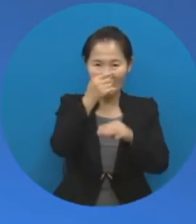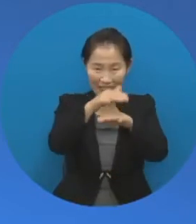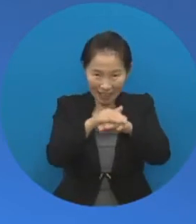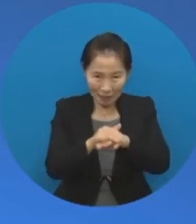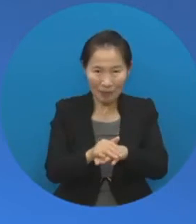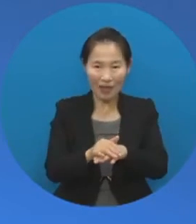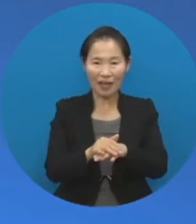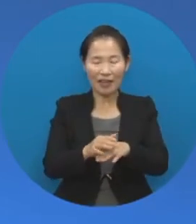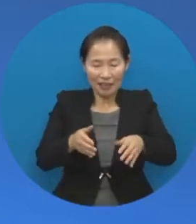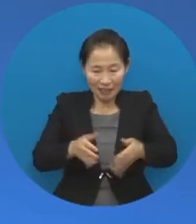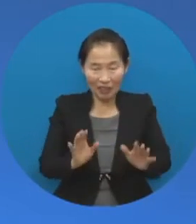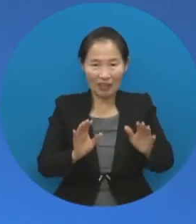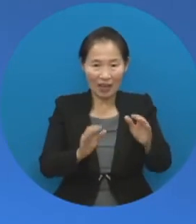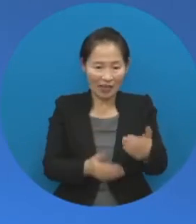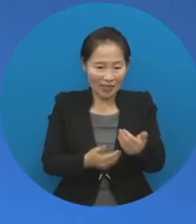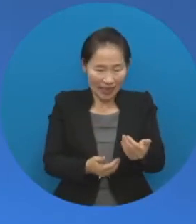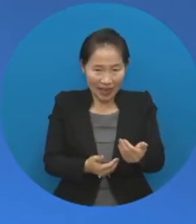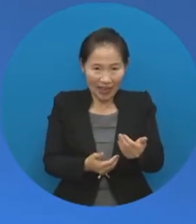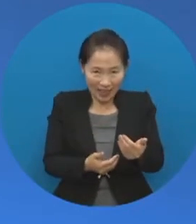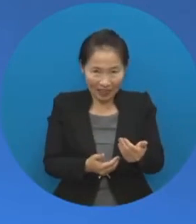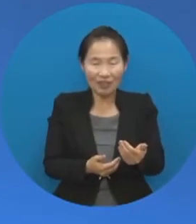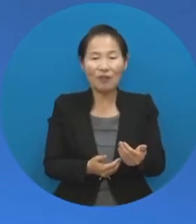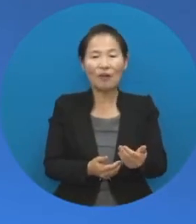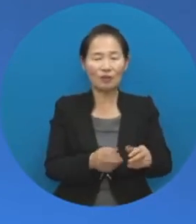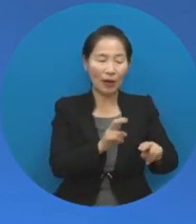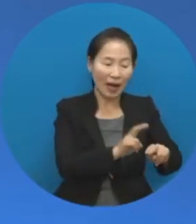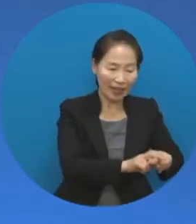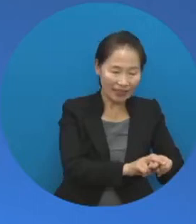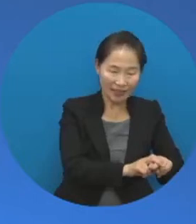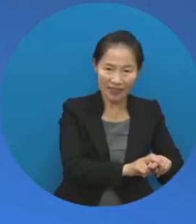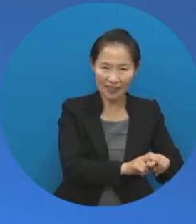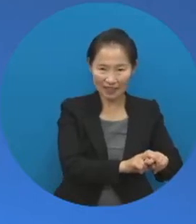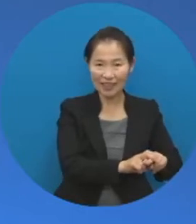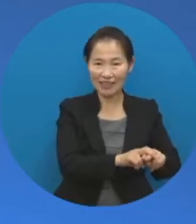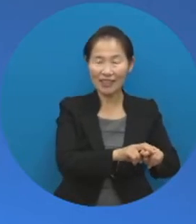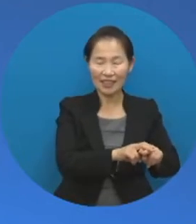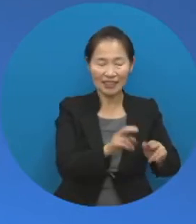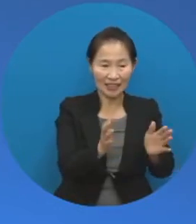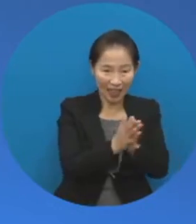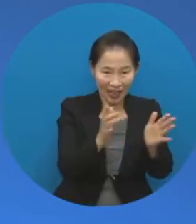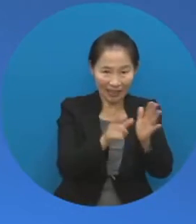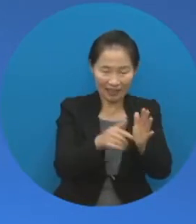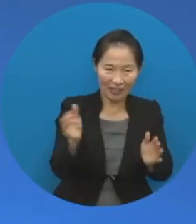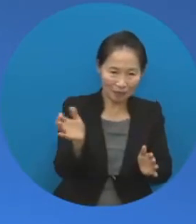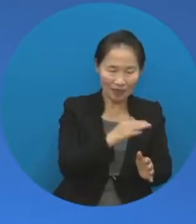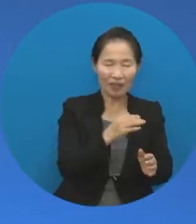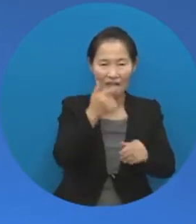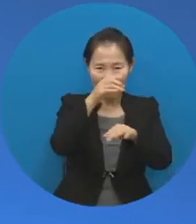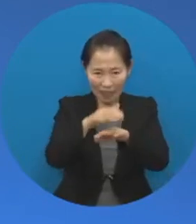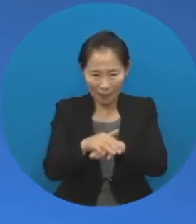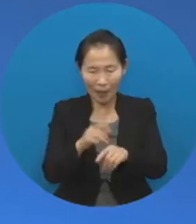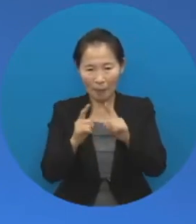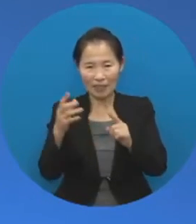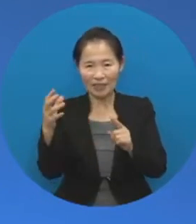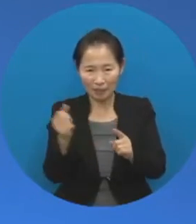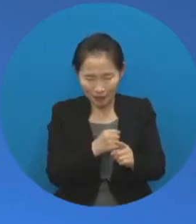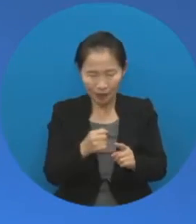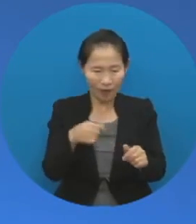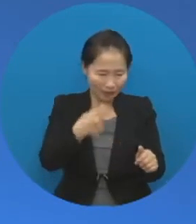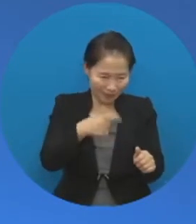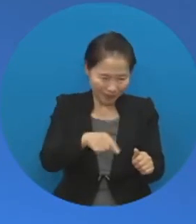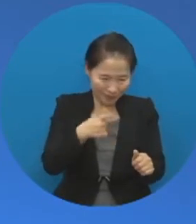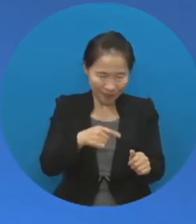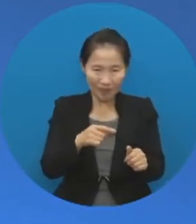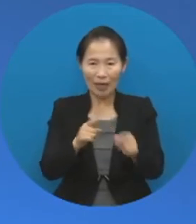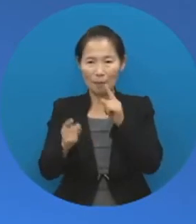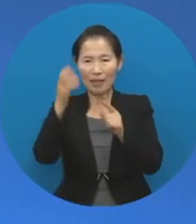태어나서 이제 앉기 시작하면서 이제 예배와 말씀으로 이제 이 아이들을 이제 양육을 했는데요. 막 말씀 암송도 하고